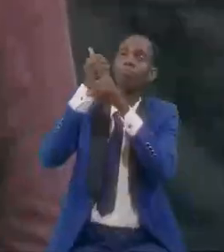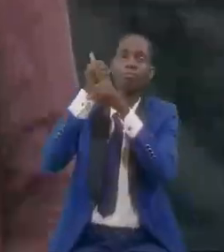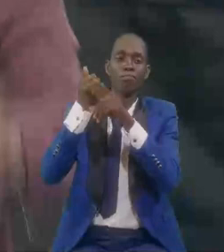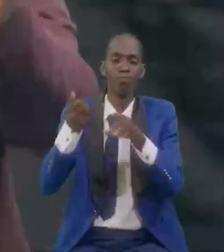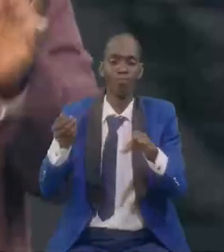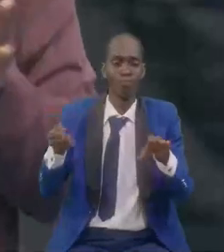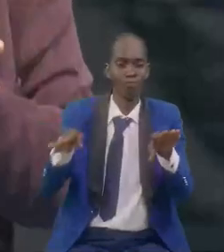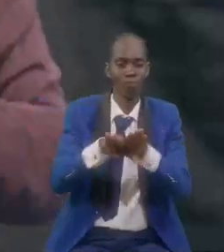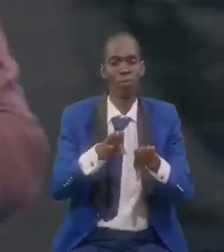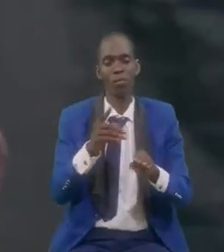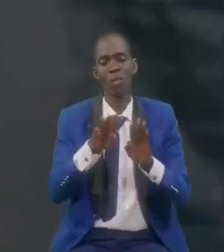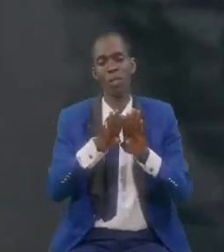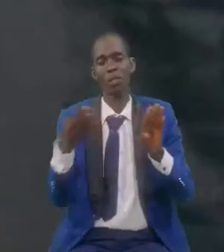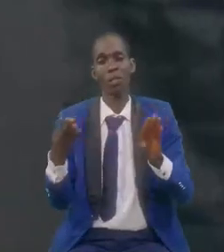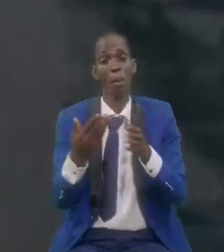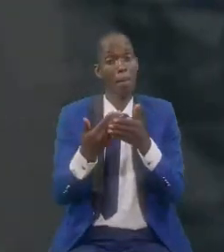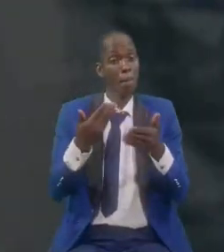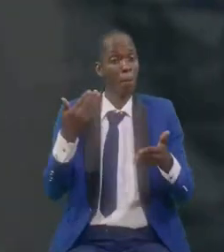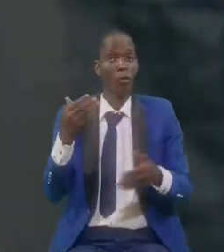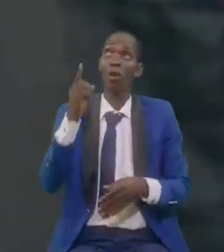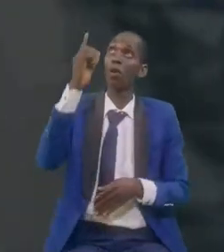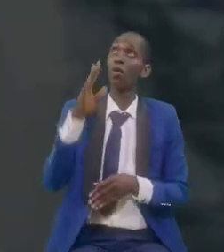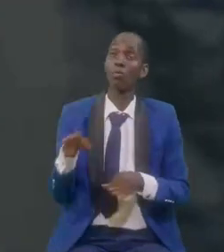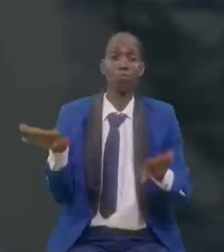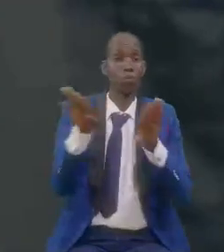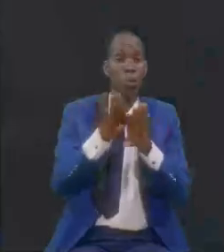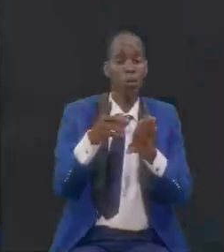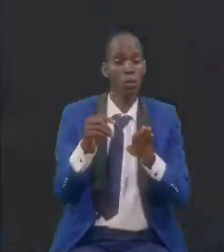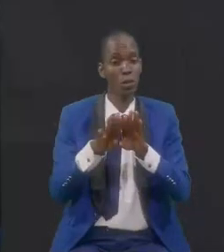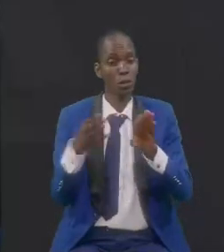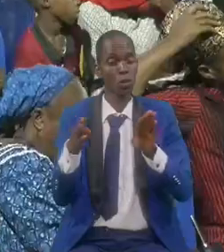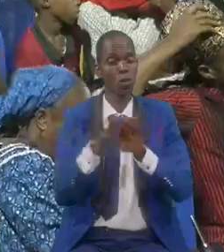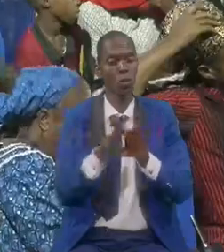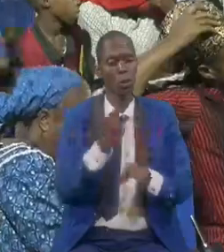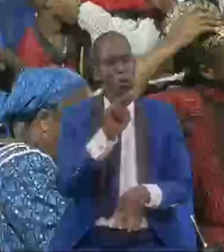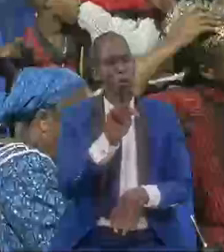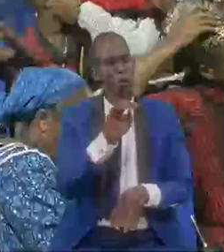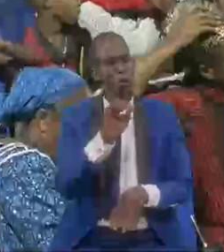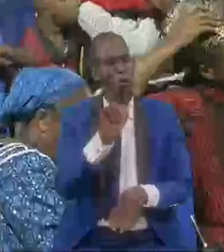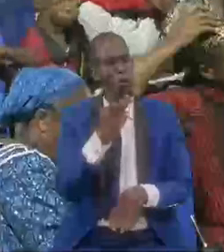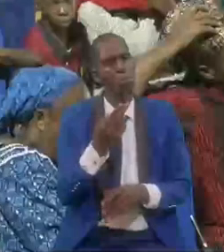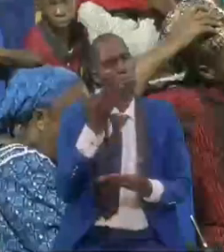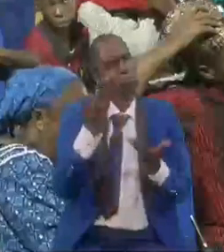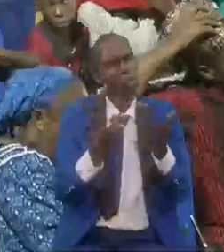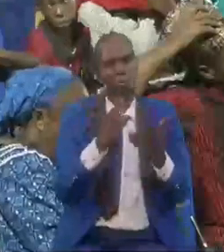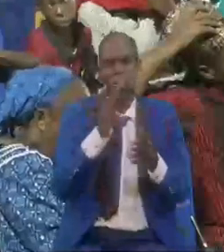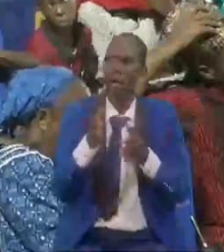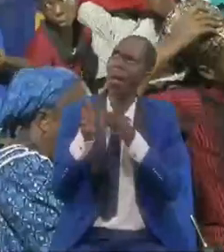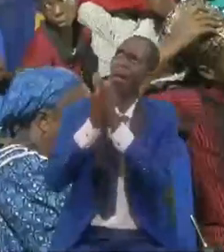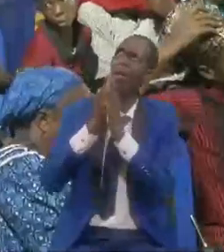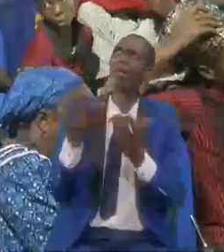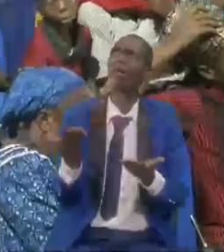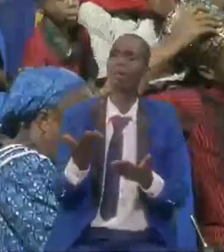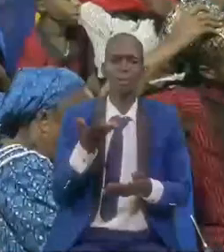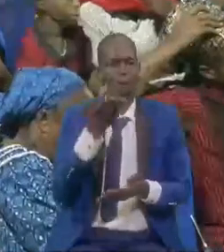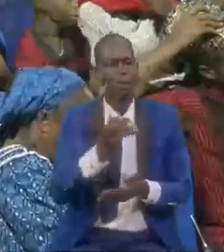la porte. Avant de fermer la porte, Noé certainement devait demander, il y a assez de